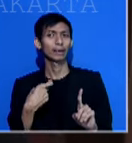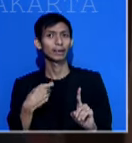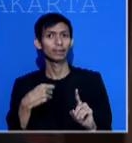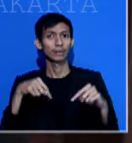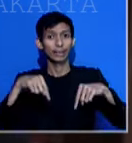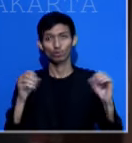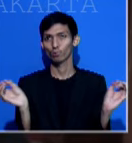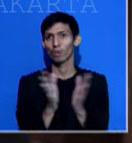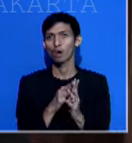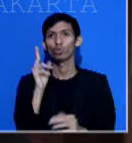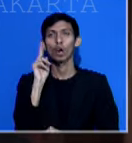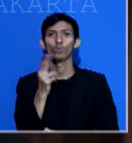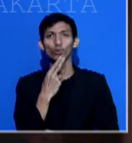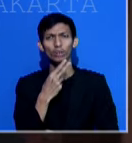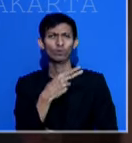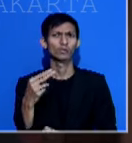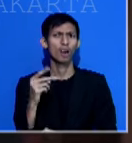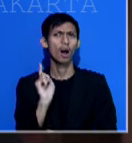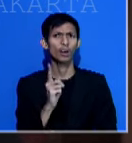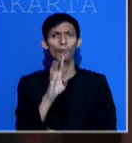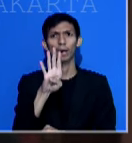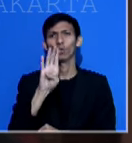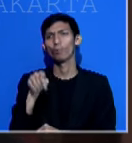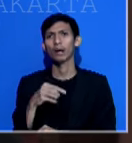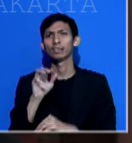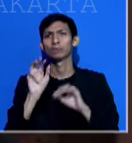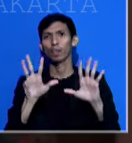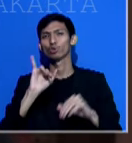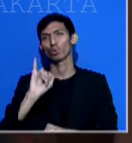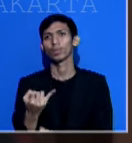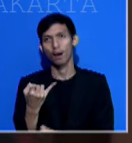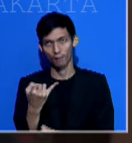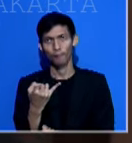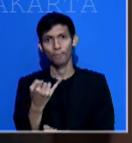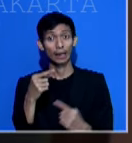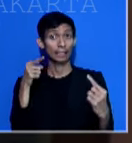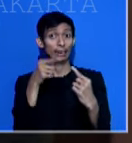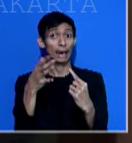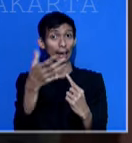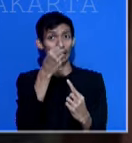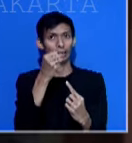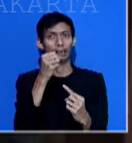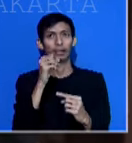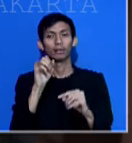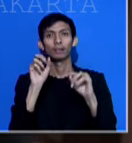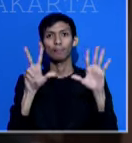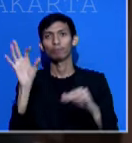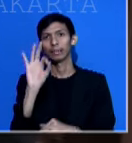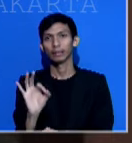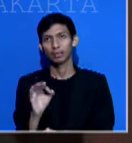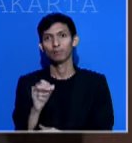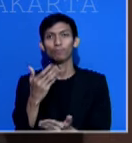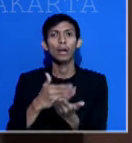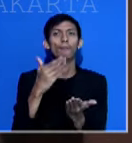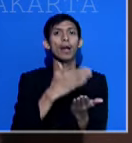total tunarungo di Indonesia sebanyak 4,9 juta e target kita 10%nya saja e kita salukan seperti